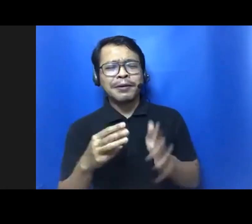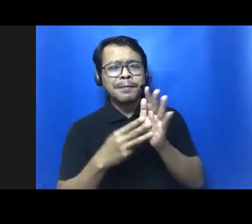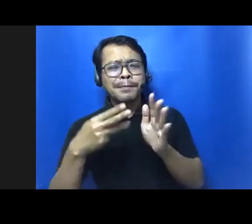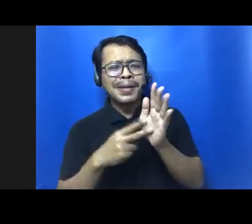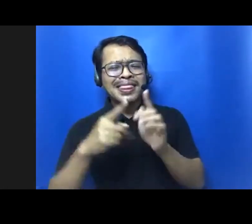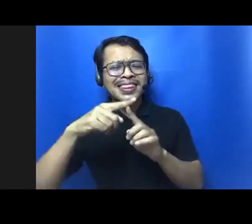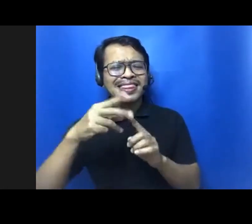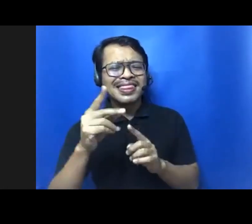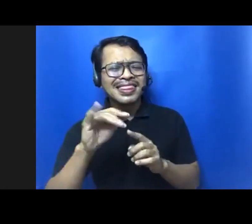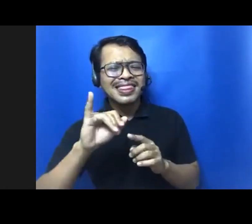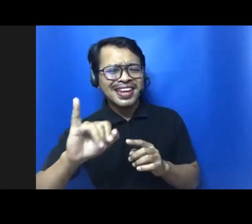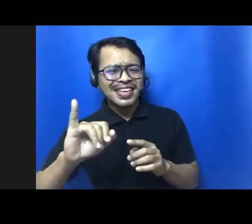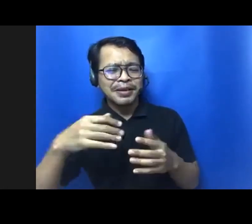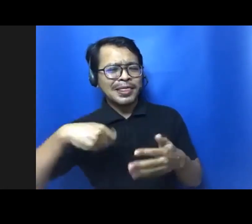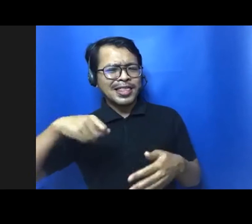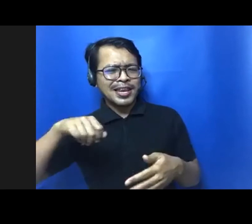sekarang sedang